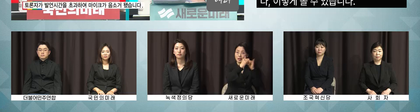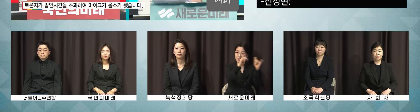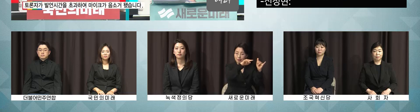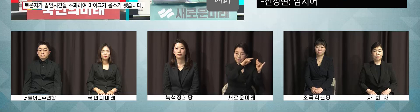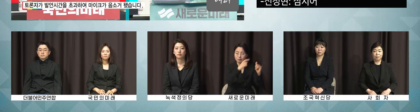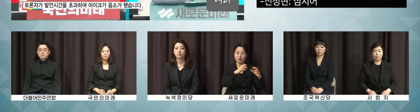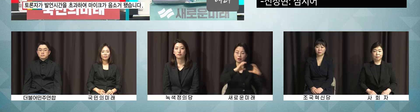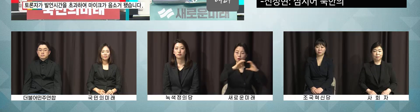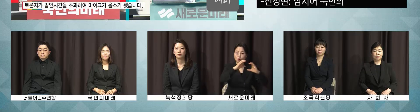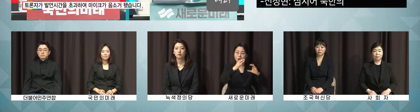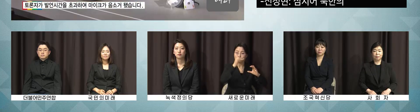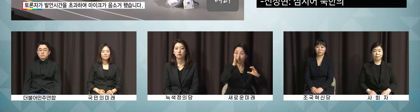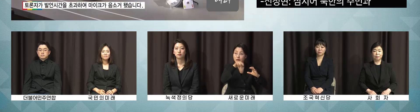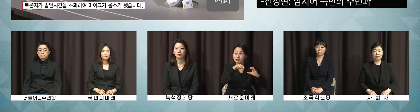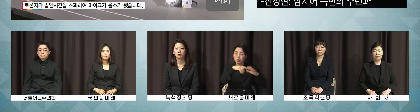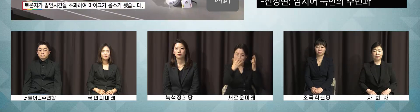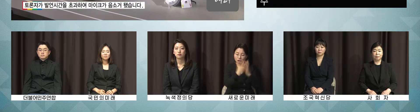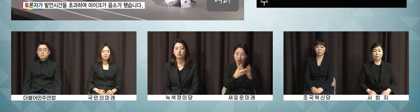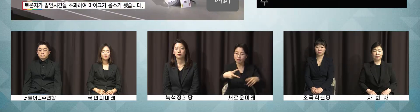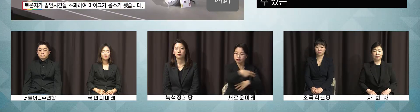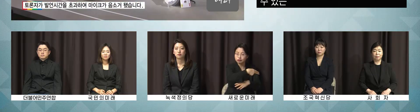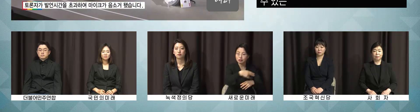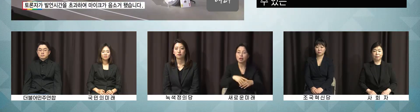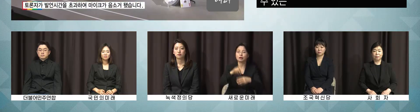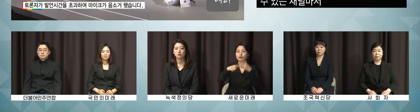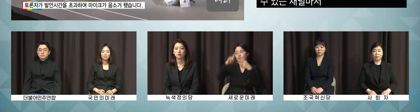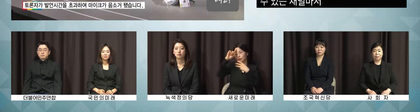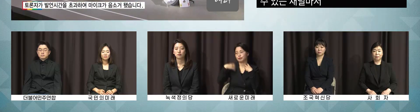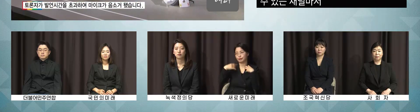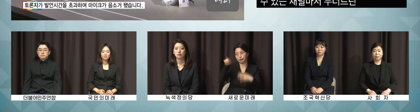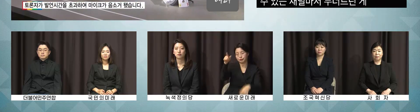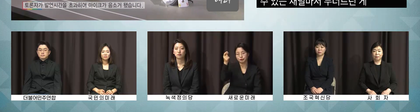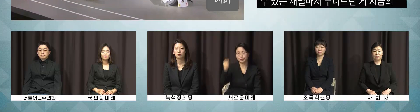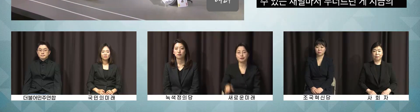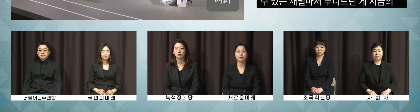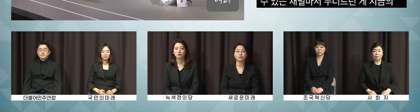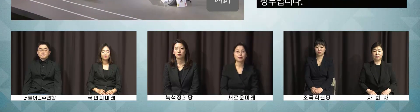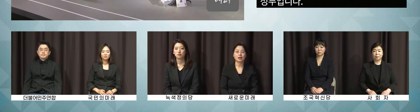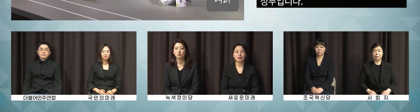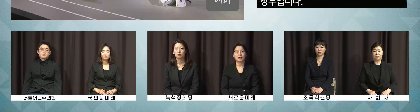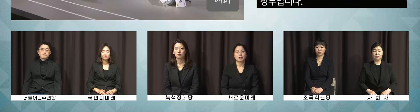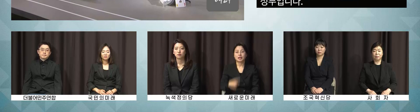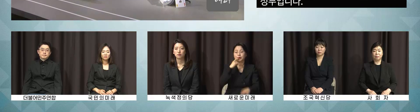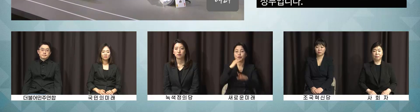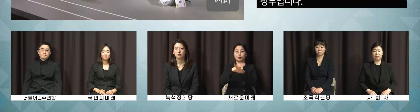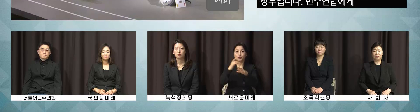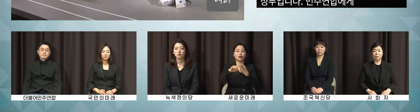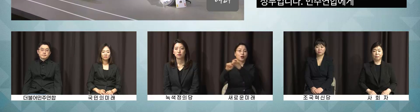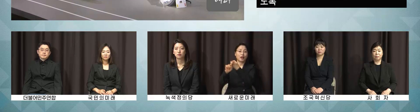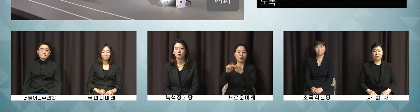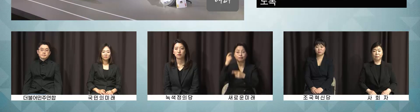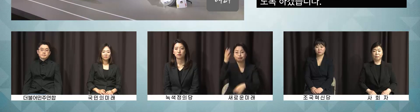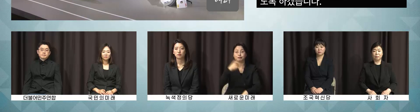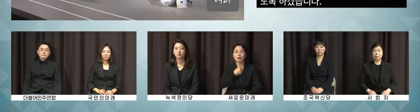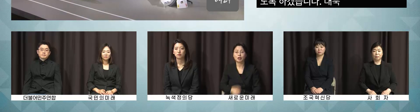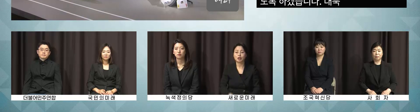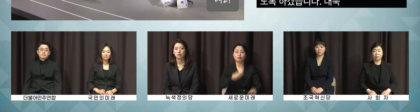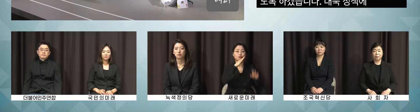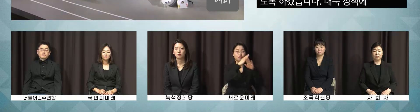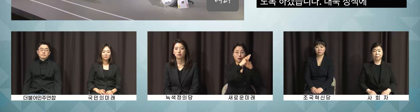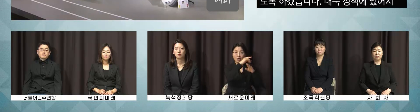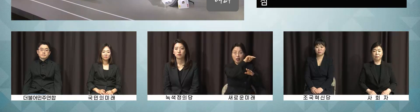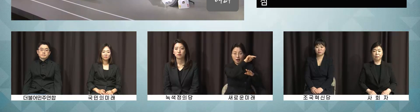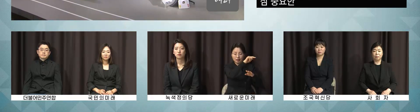소통할 수 있는 채널마저도 다 무너뜨린 게 지금의 정부입니다. 민주연합에게 질문을 좀 드리도록 하겠습니다. 대북 정책에 있어서 참 중요한